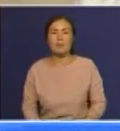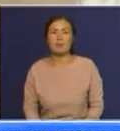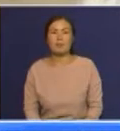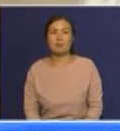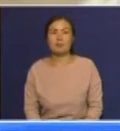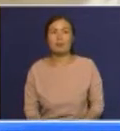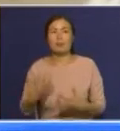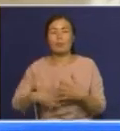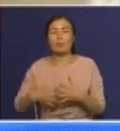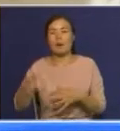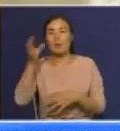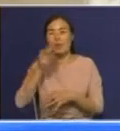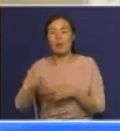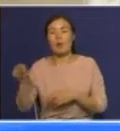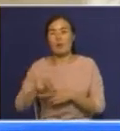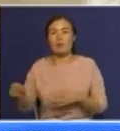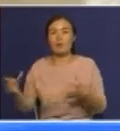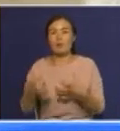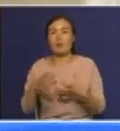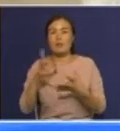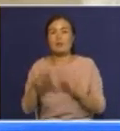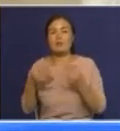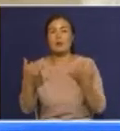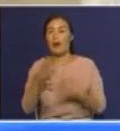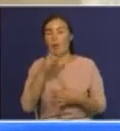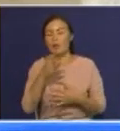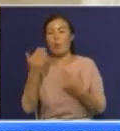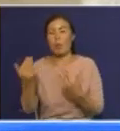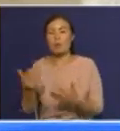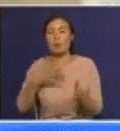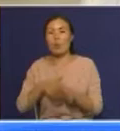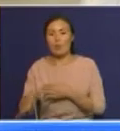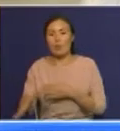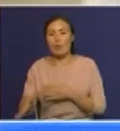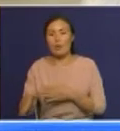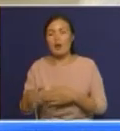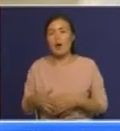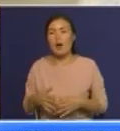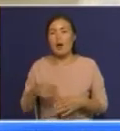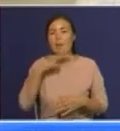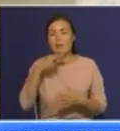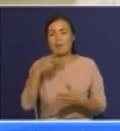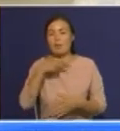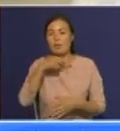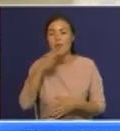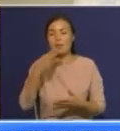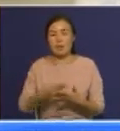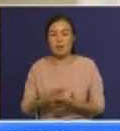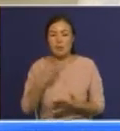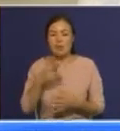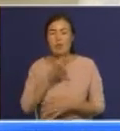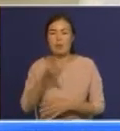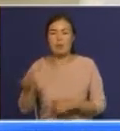Орта білім беру жүйесінде негізгі тәсілдер және қазіргі кезеңде солардың орындалуына басты назар аударды.